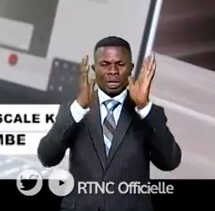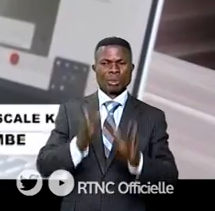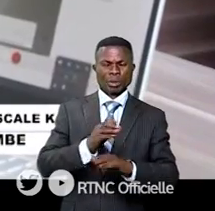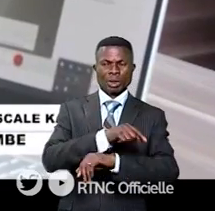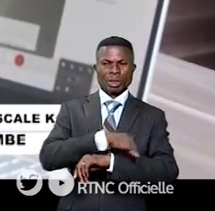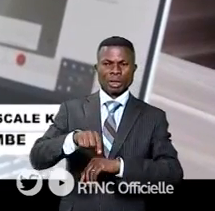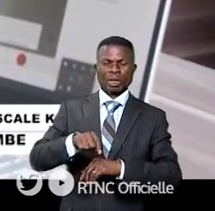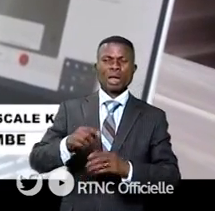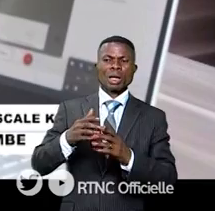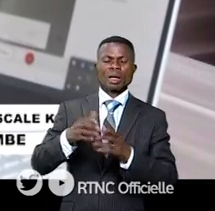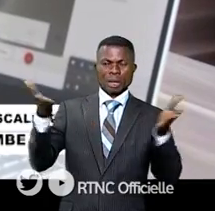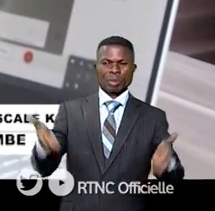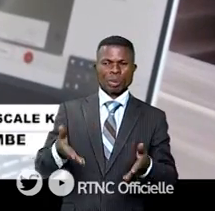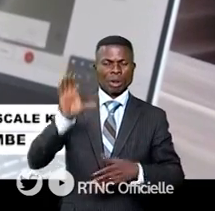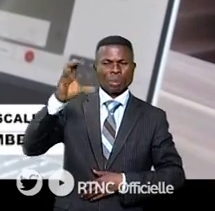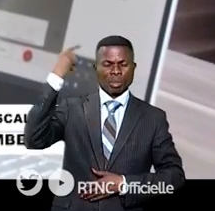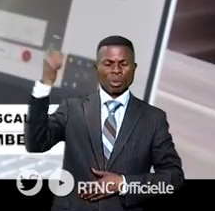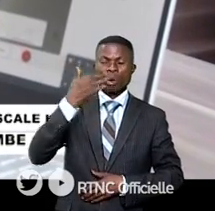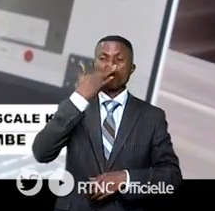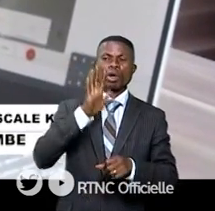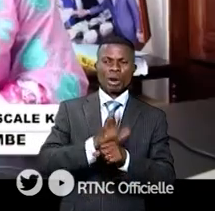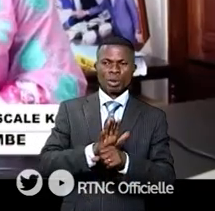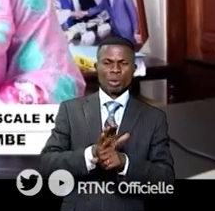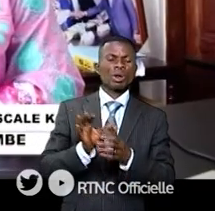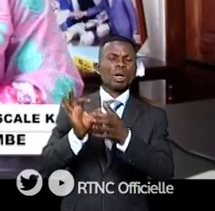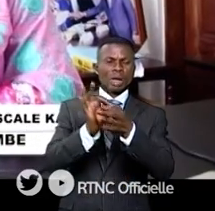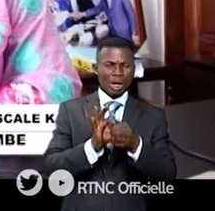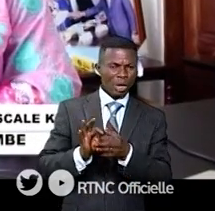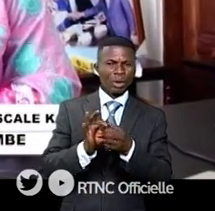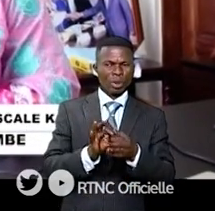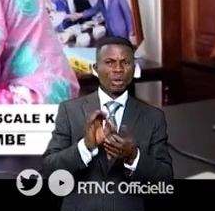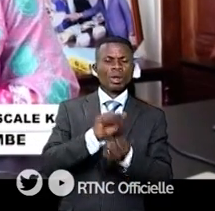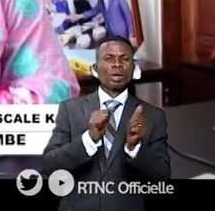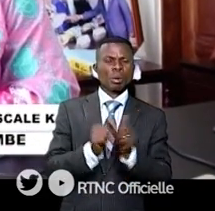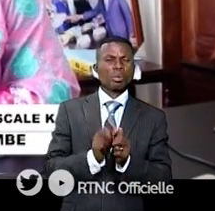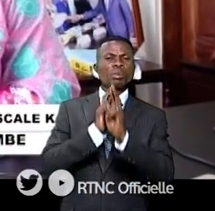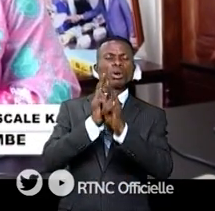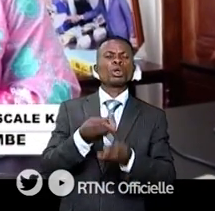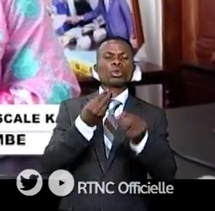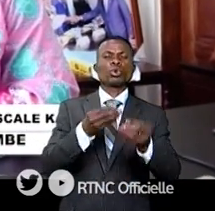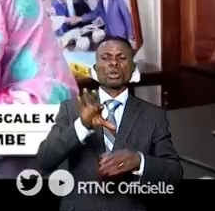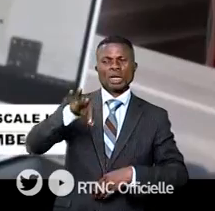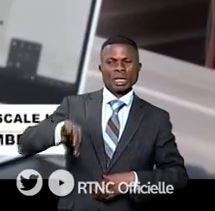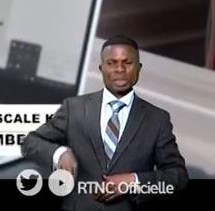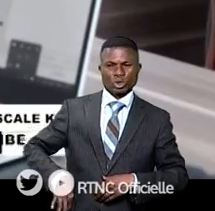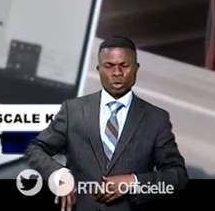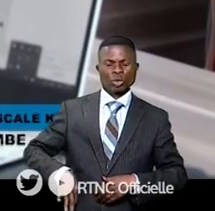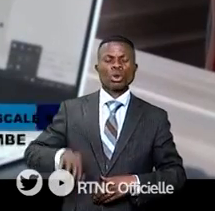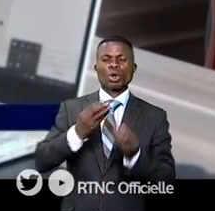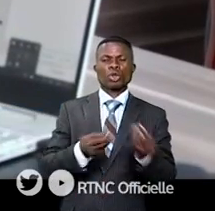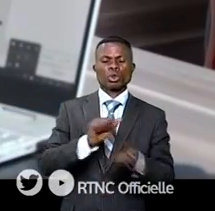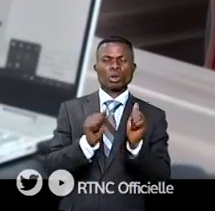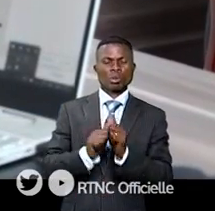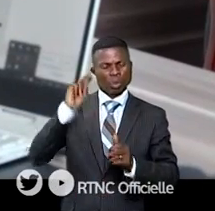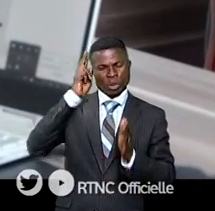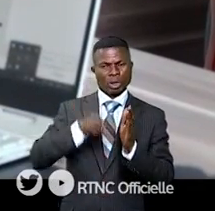de Bretton Woods en RDC promet toute sa collaboration, question de répondre aux besoins exprimés par le gouvernement de la